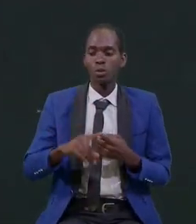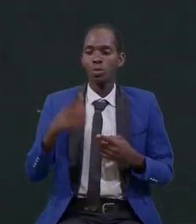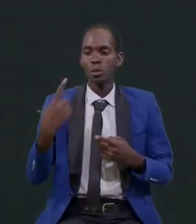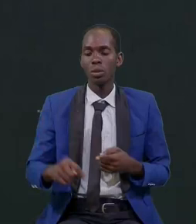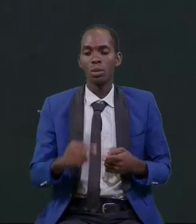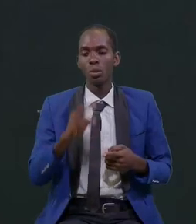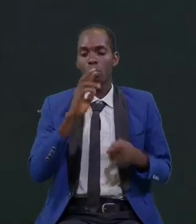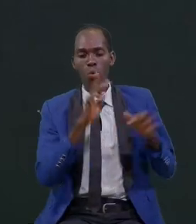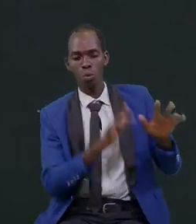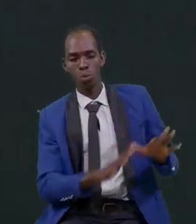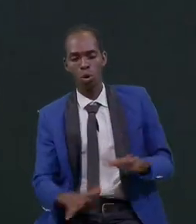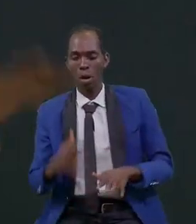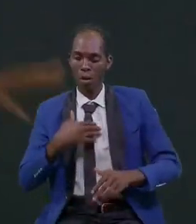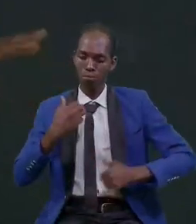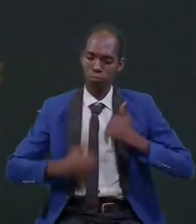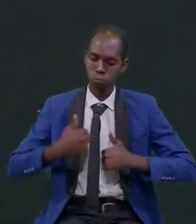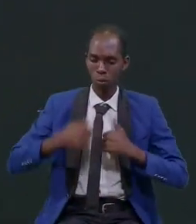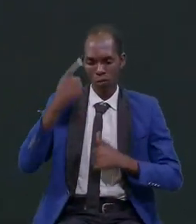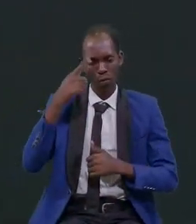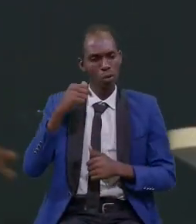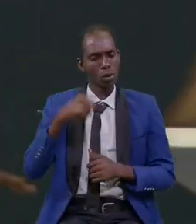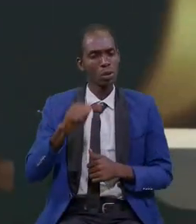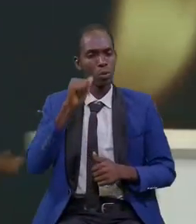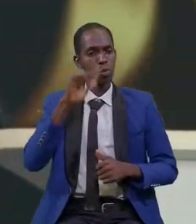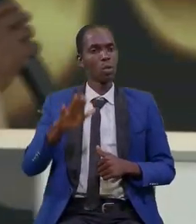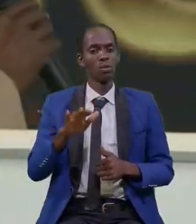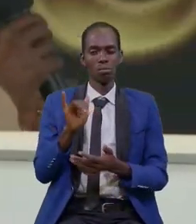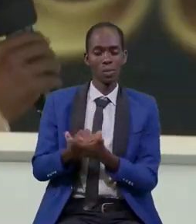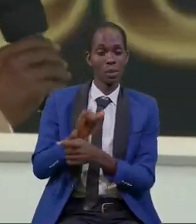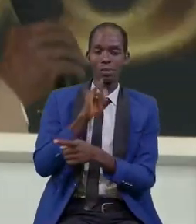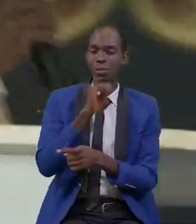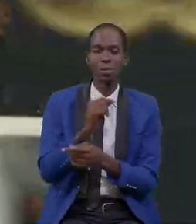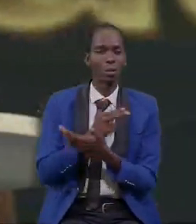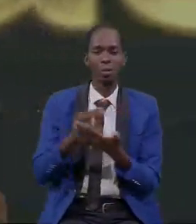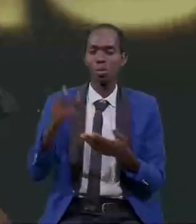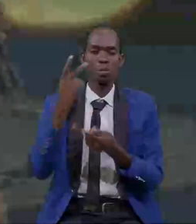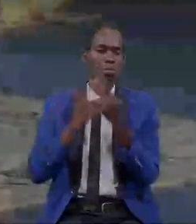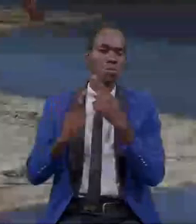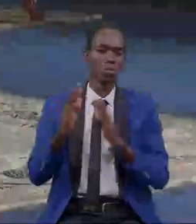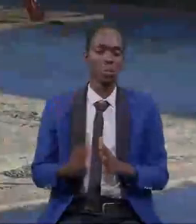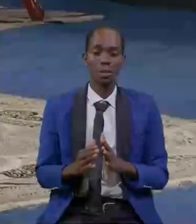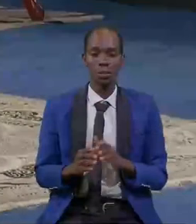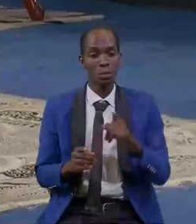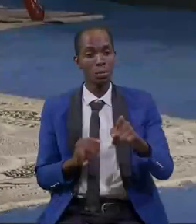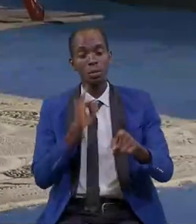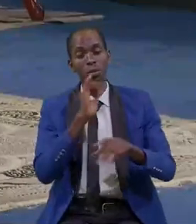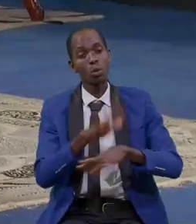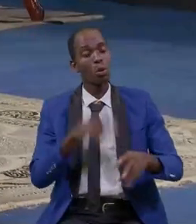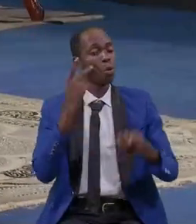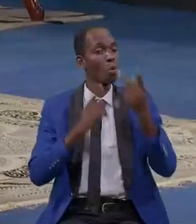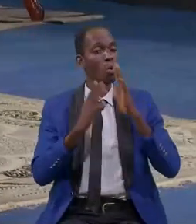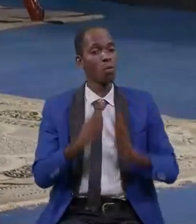les purifie. Ça, ce n'est pas un vrai un saint prophète. Tel prophète est dans la nuit, il l'a fait